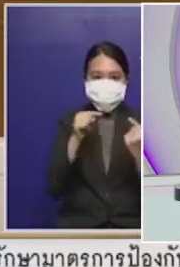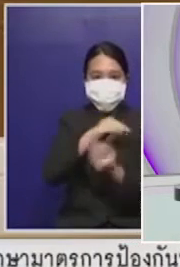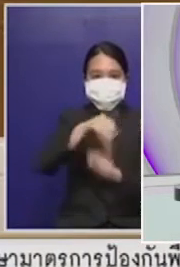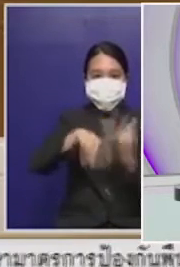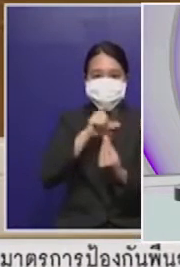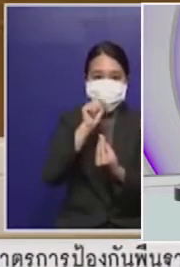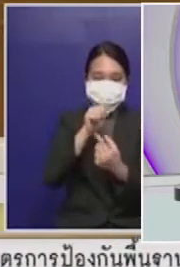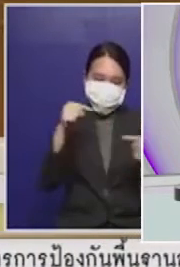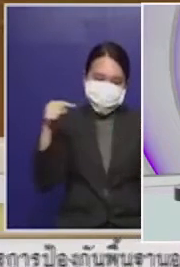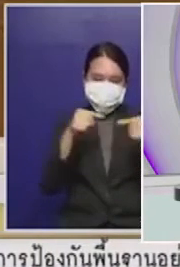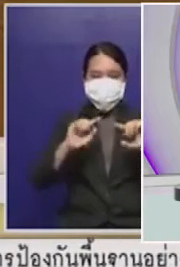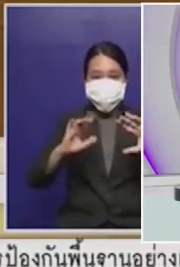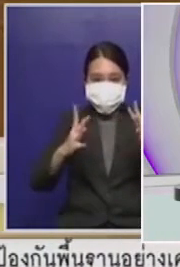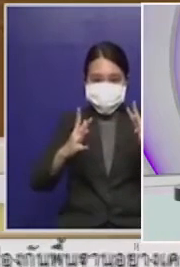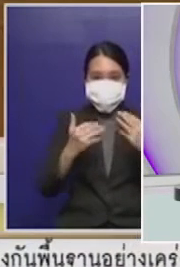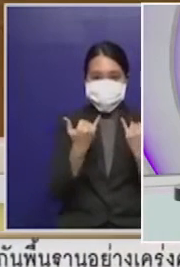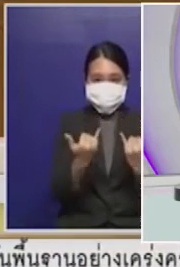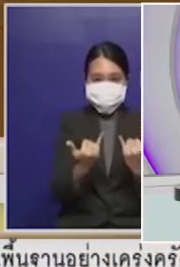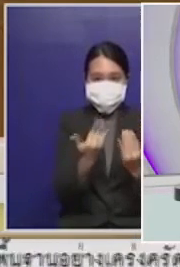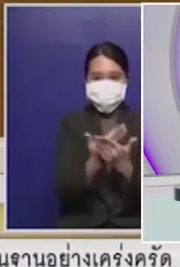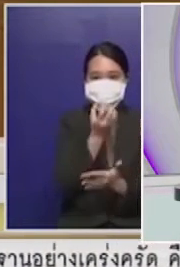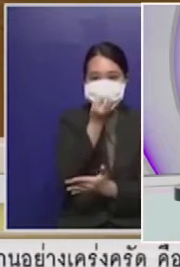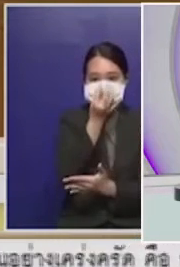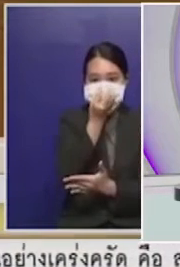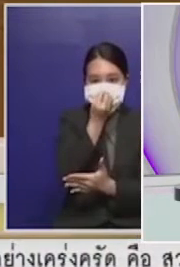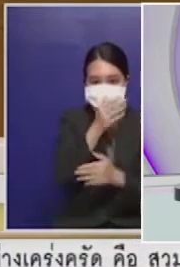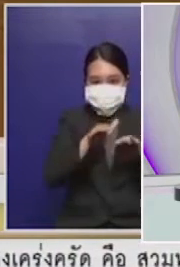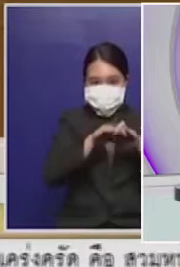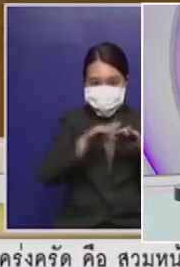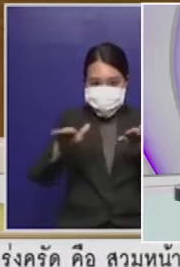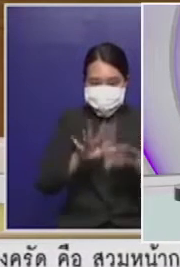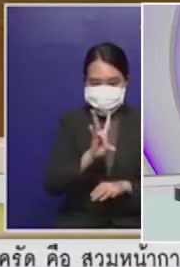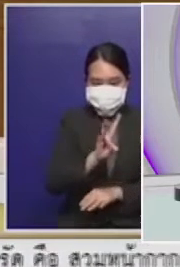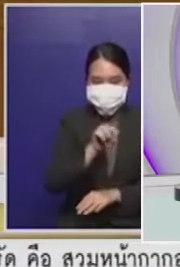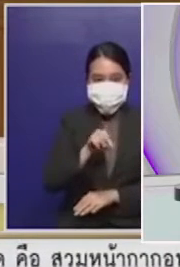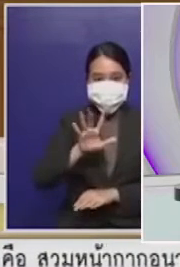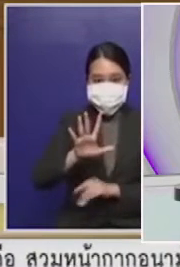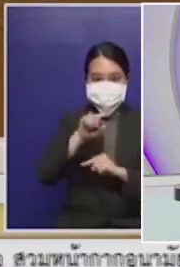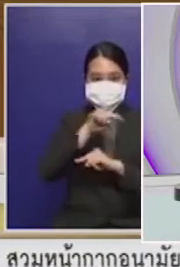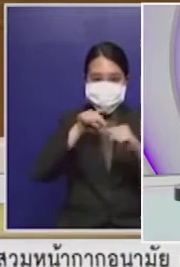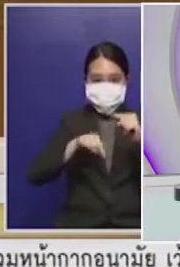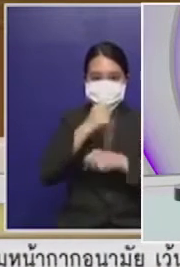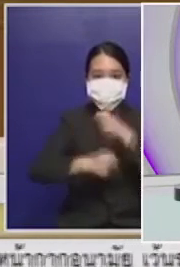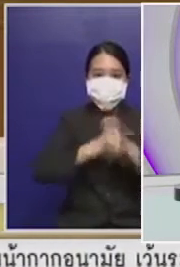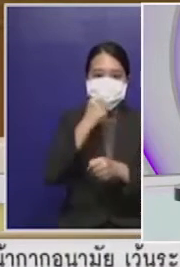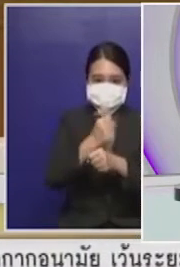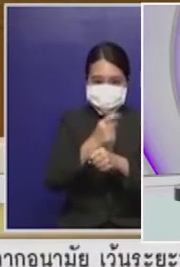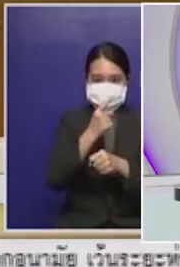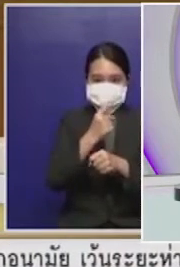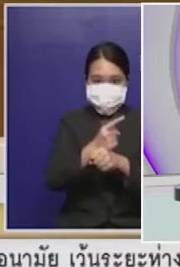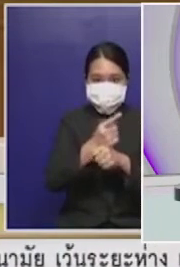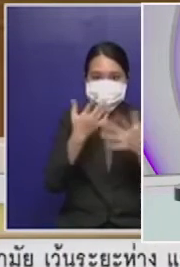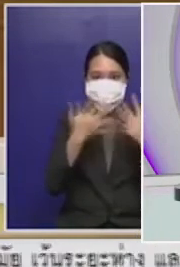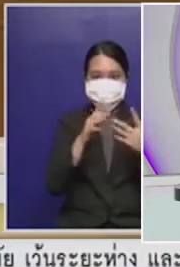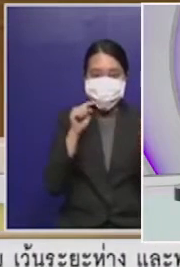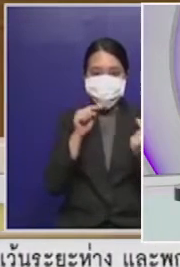ธรรมและประโยชน์ของประชาชนค่ะซึ่งสุดท้ายแล้วเนี่ยใช้เวลาอภิปรายประมาณ 4ชมงกว่าๆนะคะที่ประจูสภาก็มีมติอนุมัติ